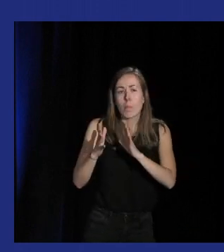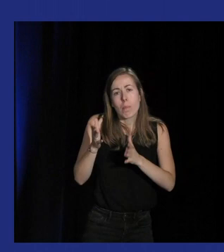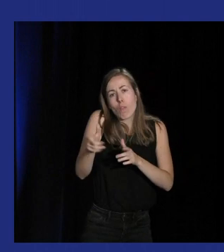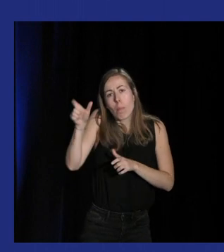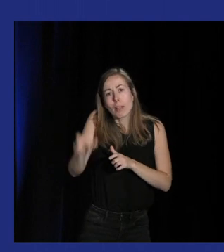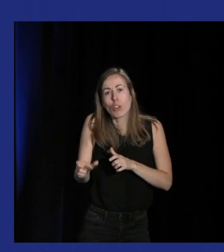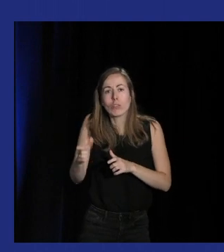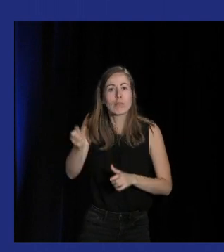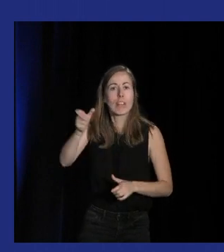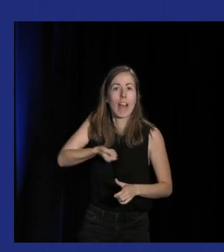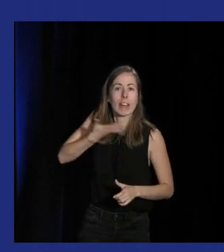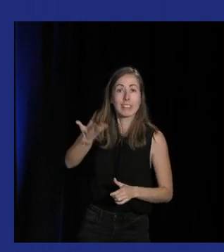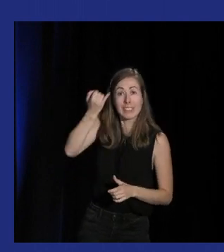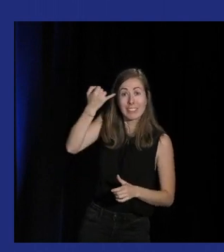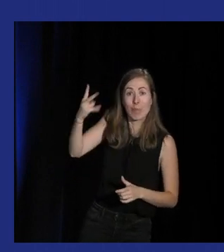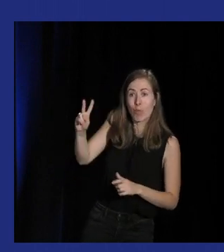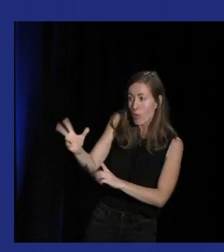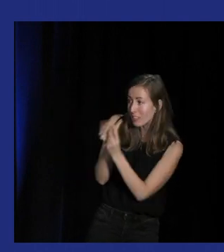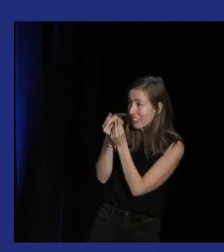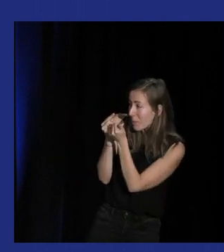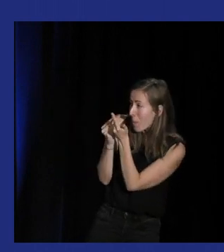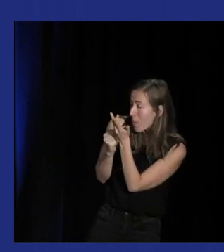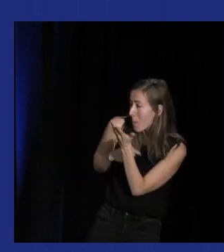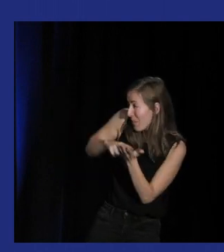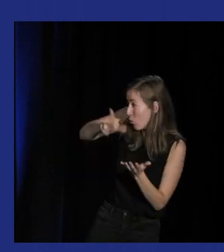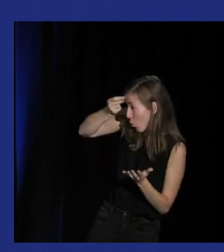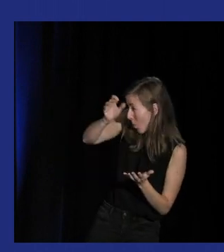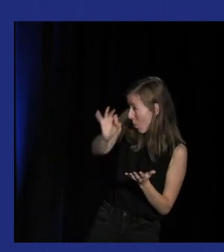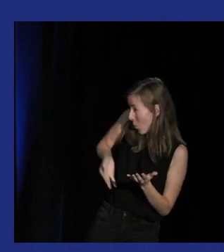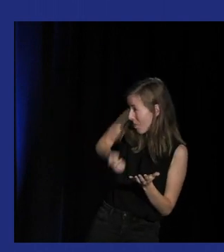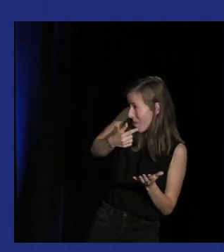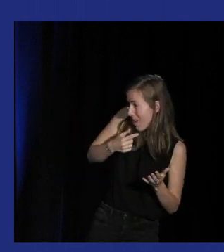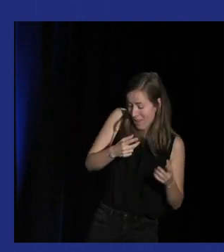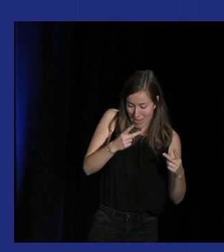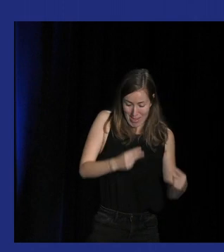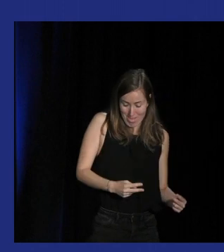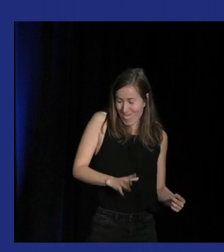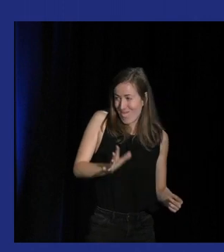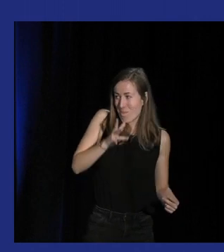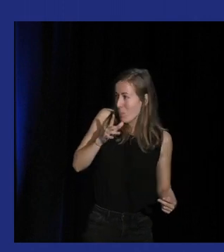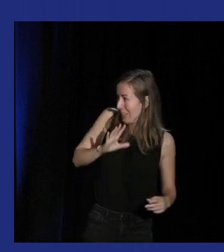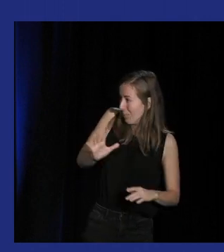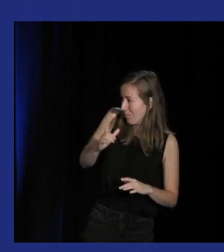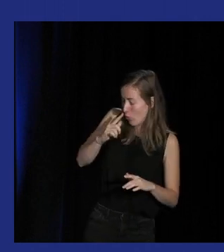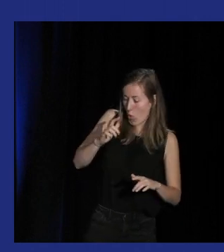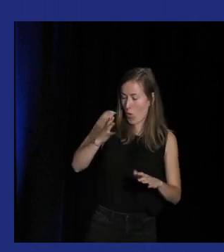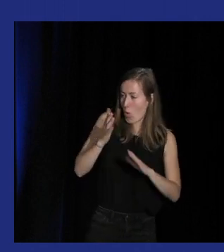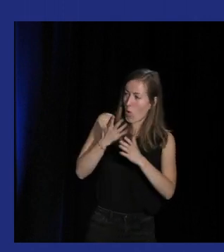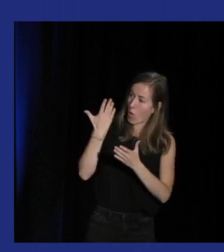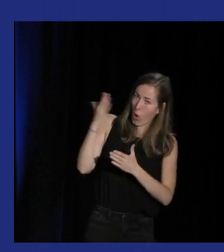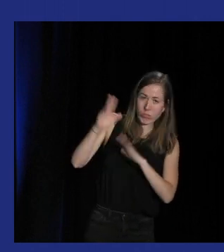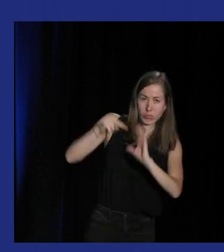voir avec une idée précise et en fait je me rends compte que c'est pas ce qu'il veut faire je vois ce qu'il veut faire mais c'est la manière dont il décrit c'est pas comme ça qu'il faut le faire il faut le faire autrement mais